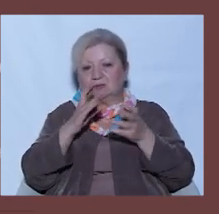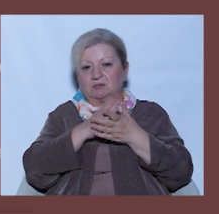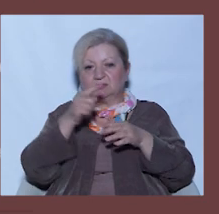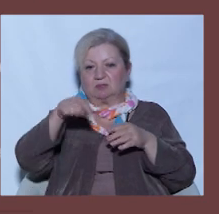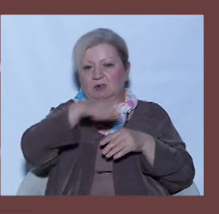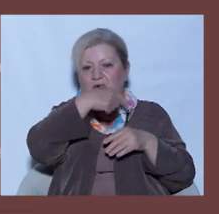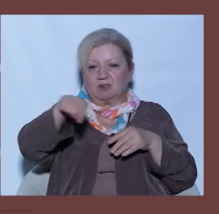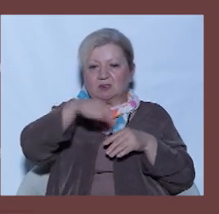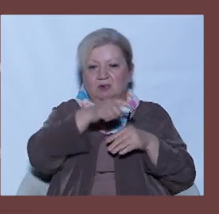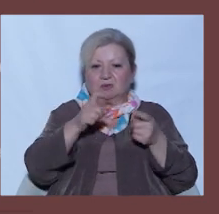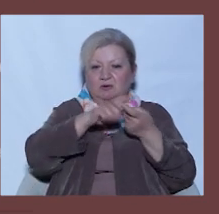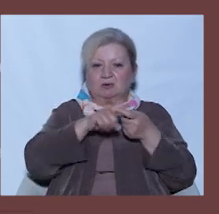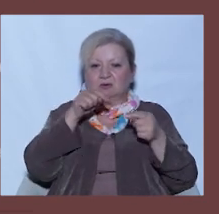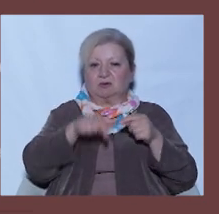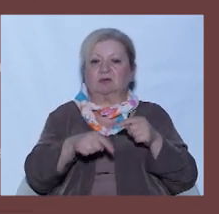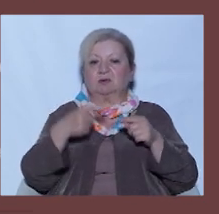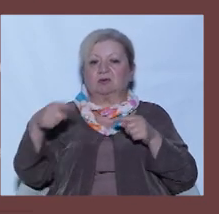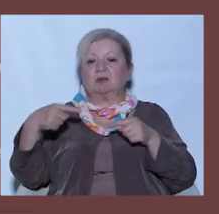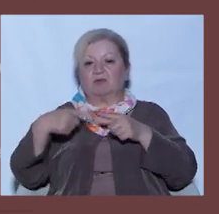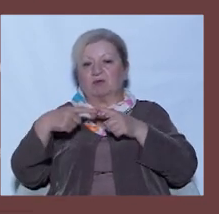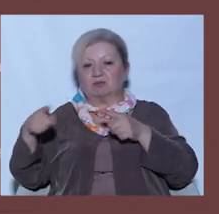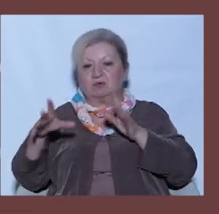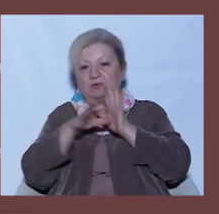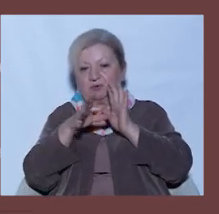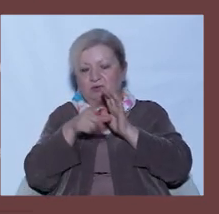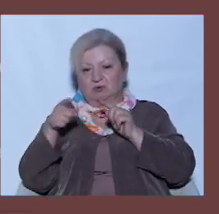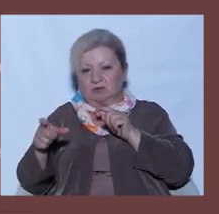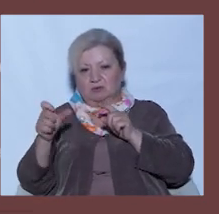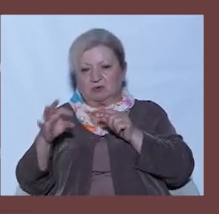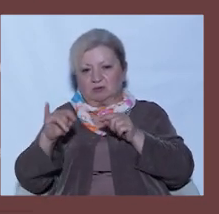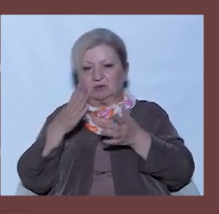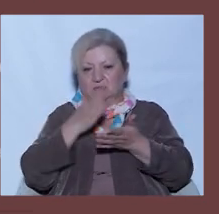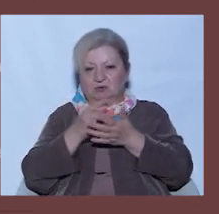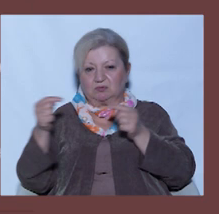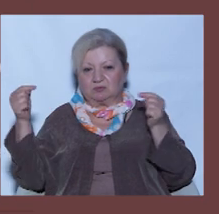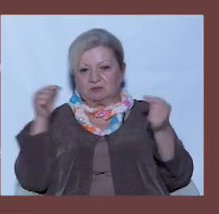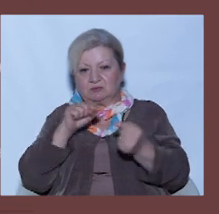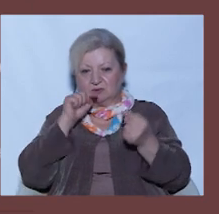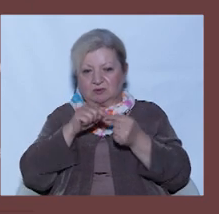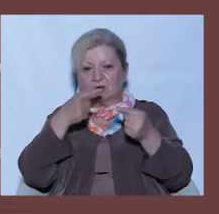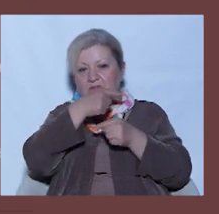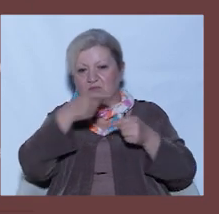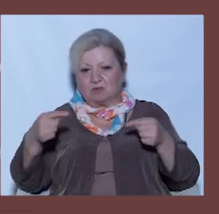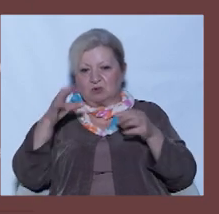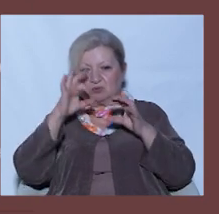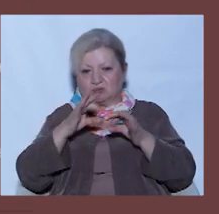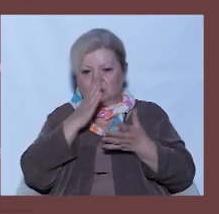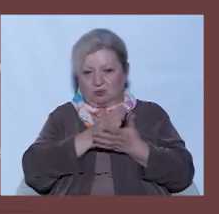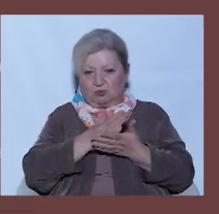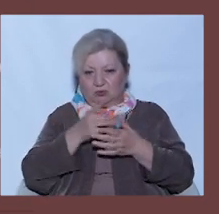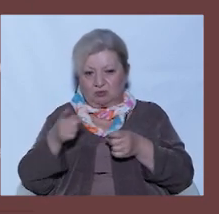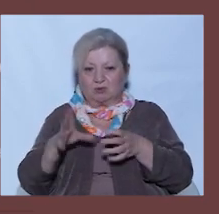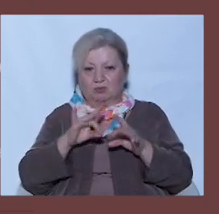სიხშირე? დამოკიდებული არის კონდენსატორის ტევადობაზე. ამ შემთხვევაში წინაღობა კონტურში ნულის ტოლია, რეალურად 100 არ არის, მაგრამ